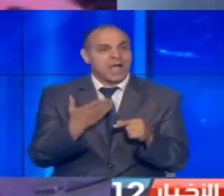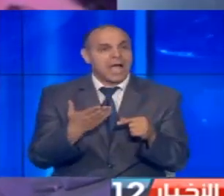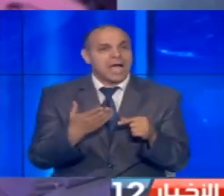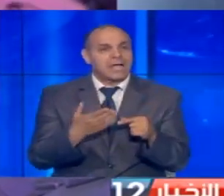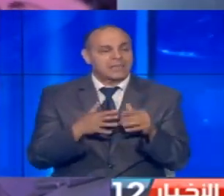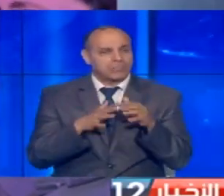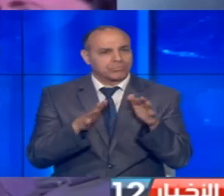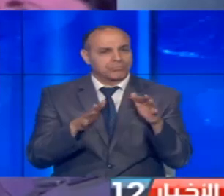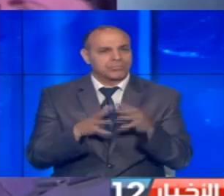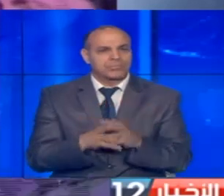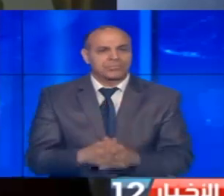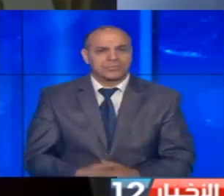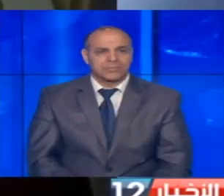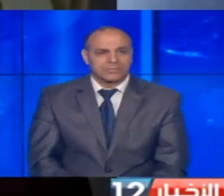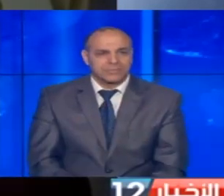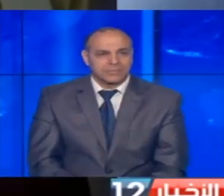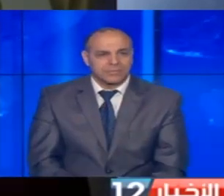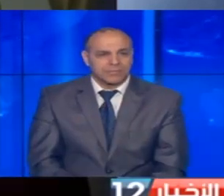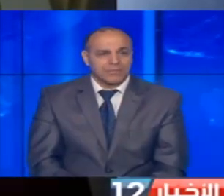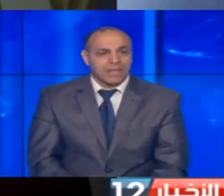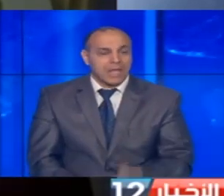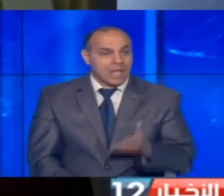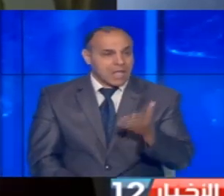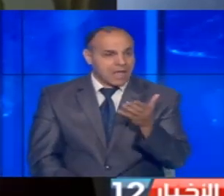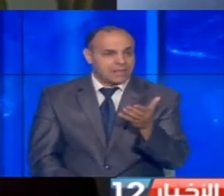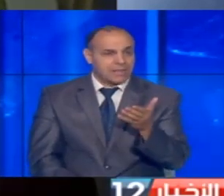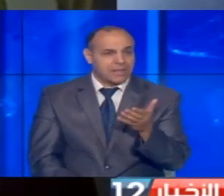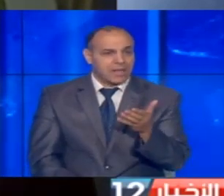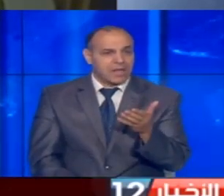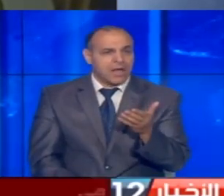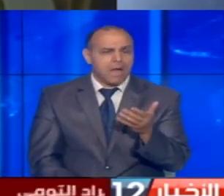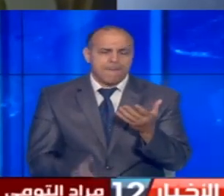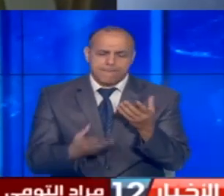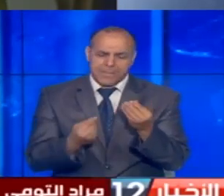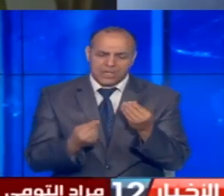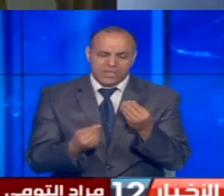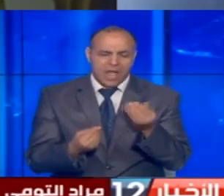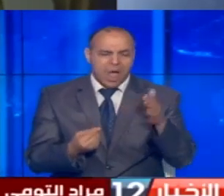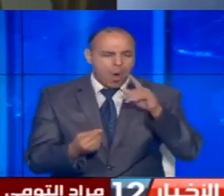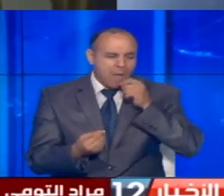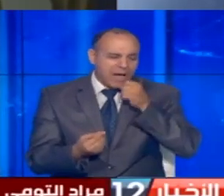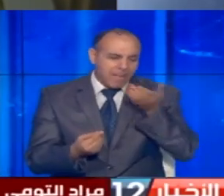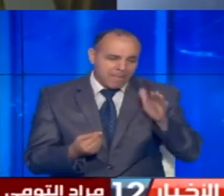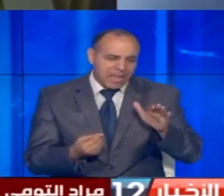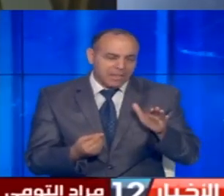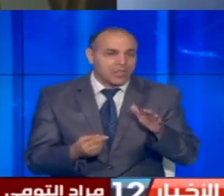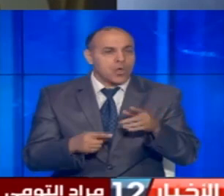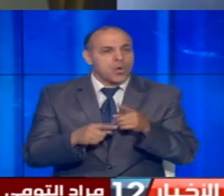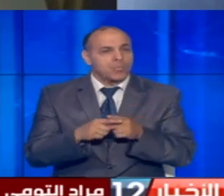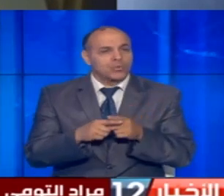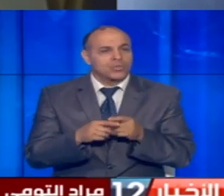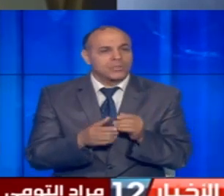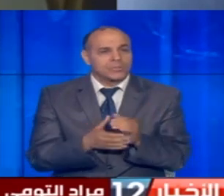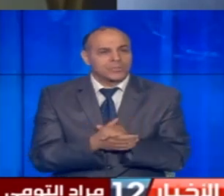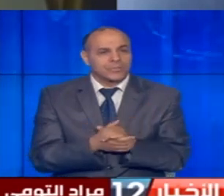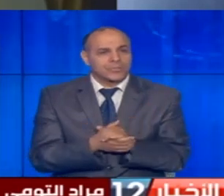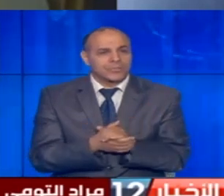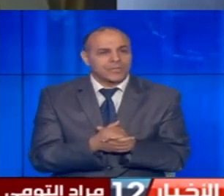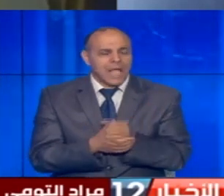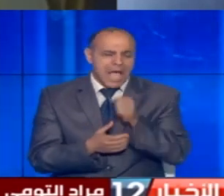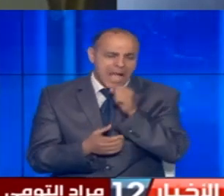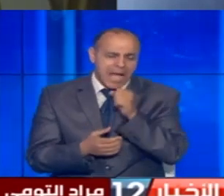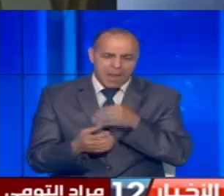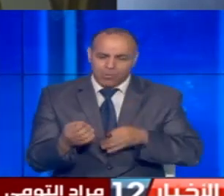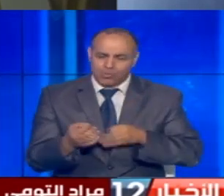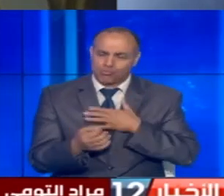الانتشاء. ريبرتوار هذايا كوكتيل سي محمد جراري الله يرحمه، بالإضافة بطبيعة الحال الأغاني الموسيقية